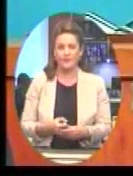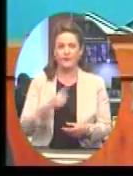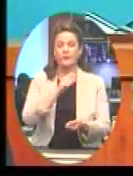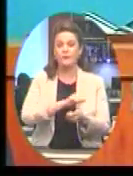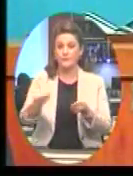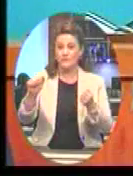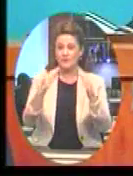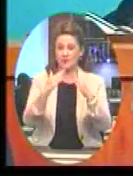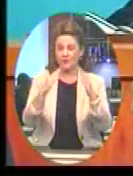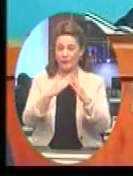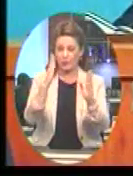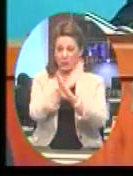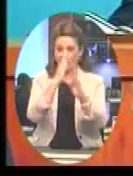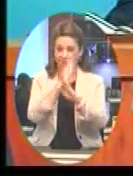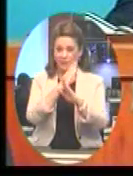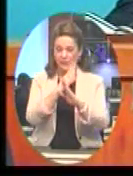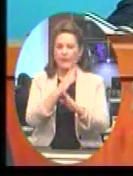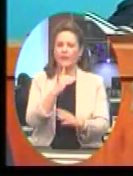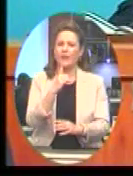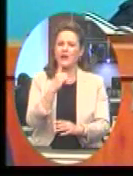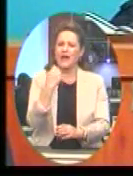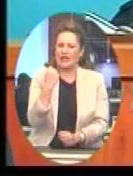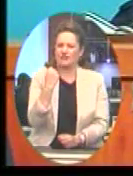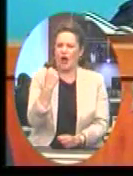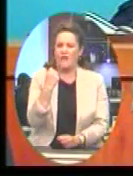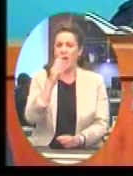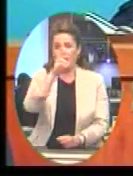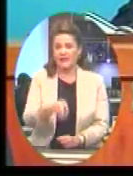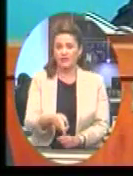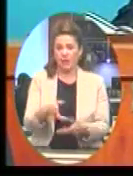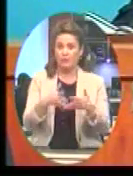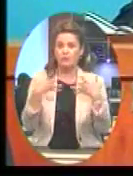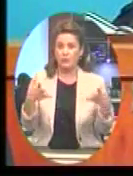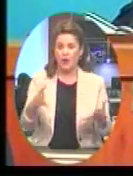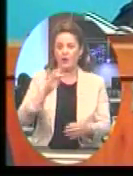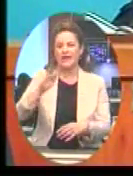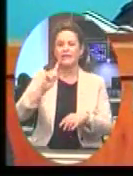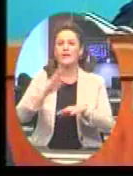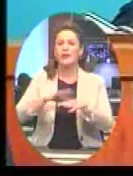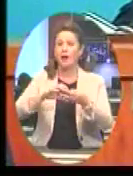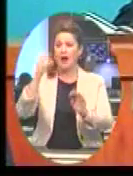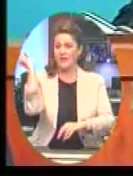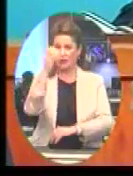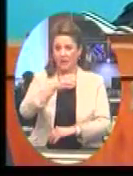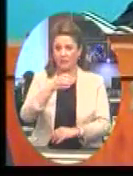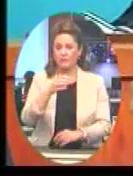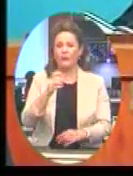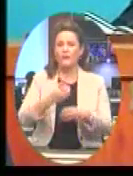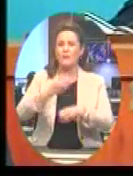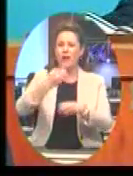מחבלים, יד קשה והענישה מוגברת נגד מיידי אבנים, זורקי